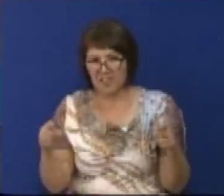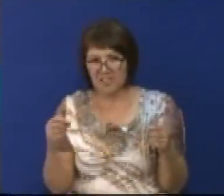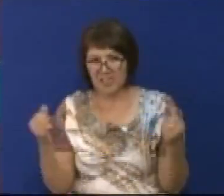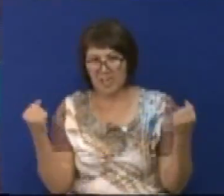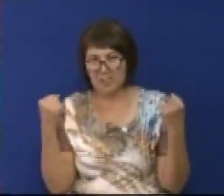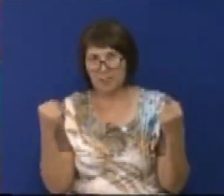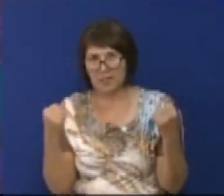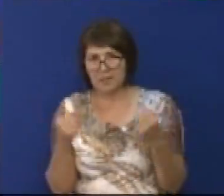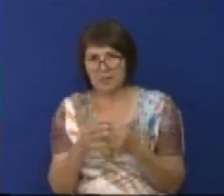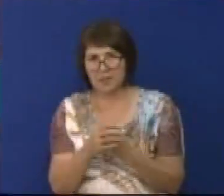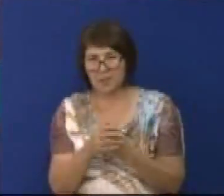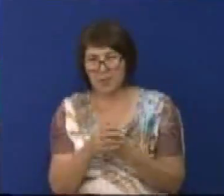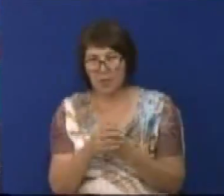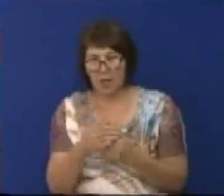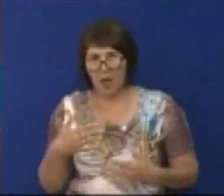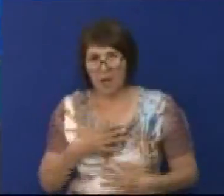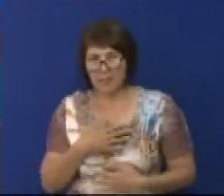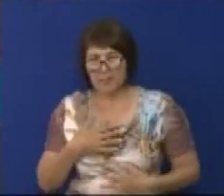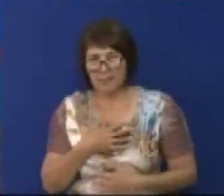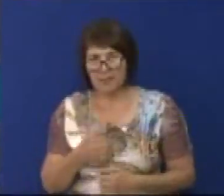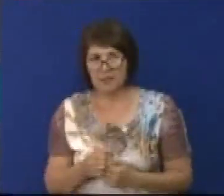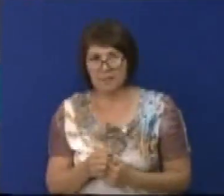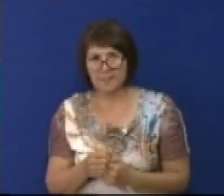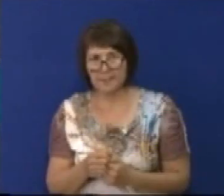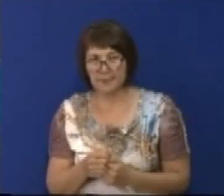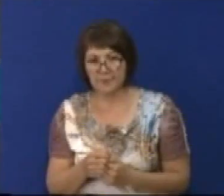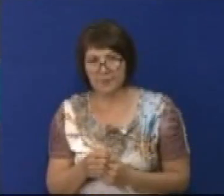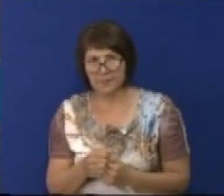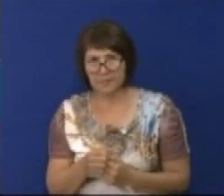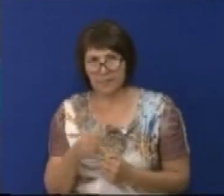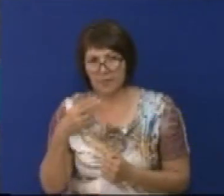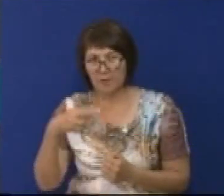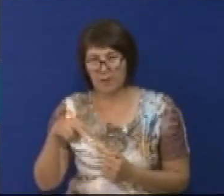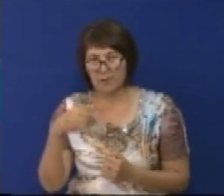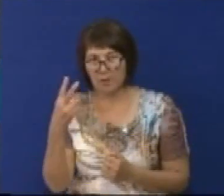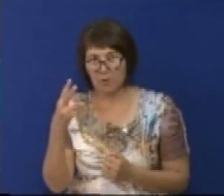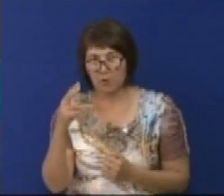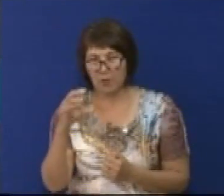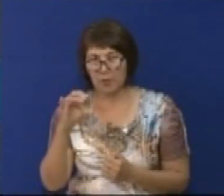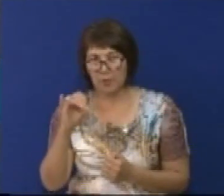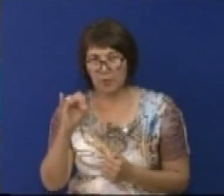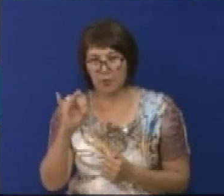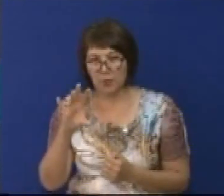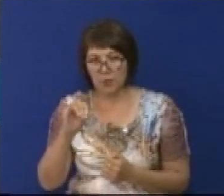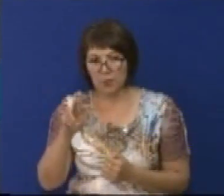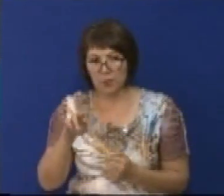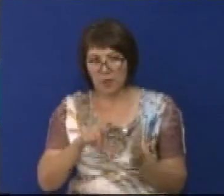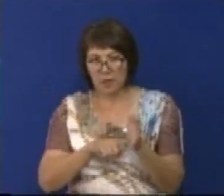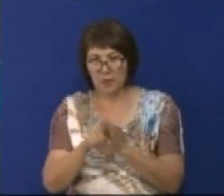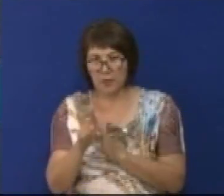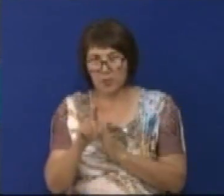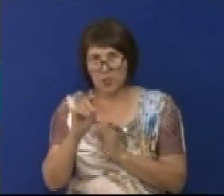уақыт белсене қатысып жүрген спортшылар да қамтылған. 22 июля мы стартовали в городе Омск. Омбы